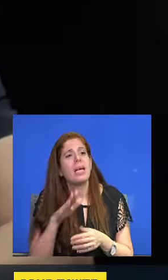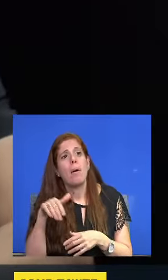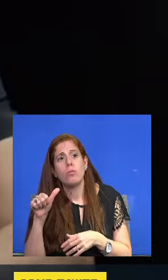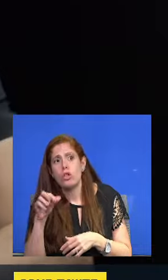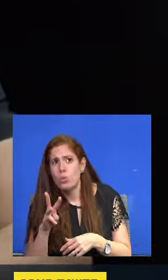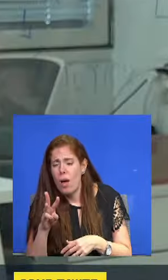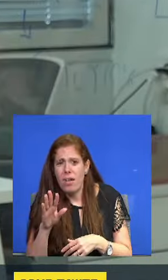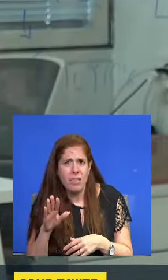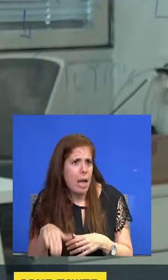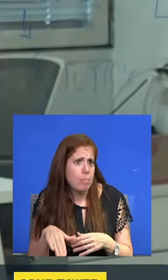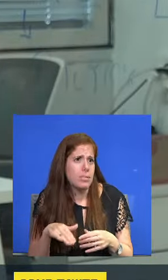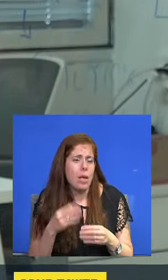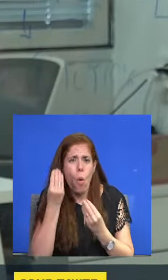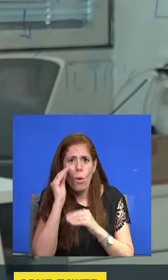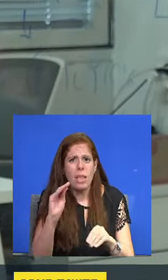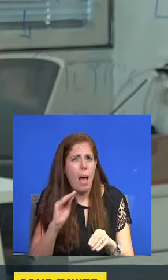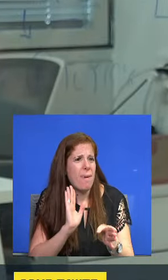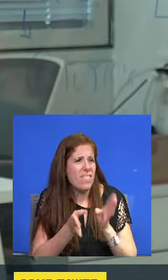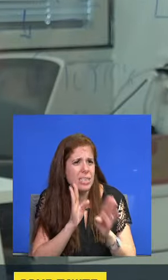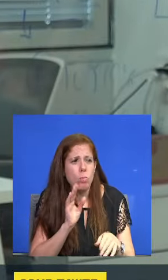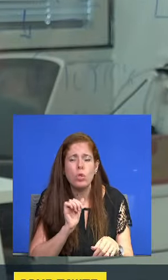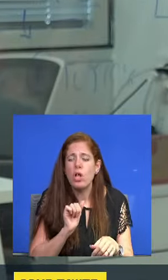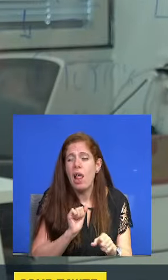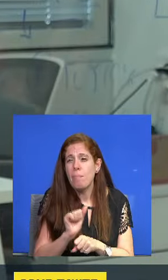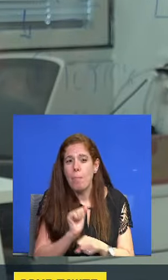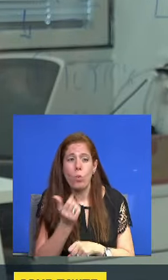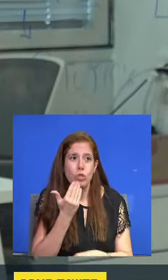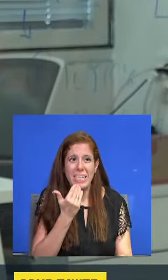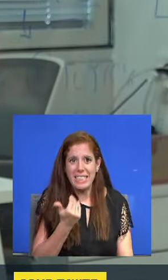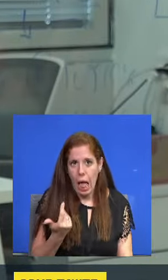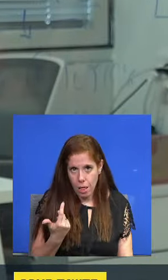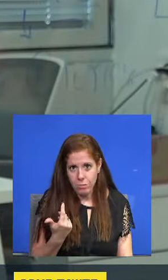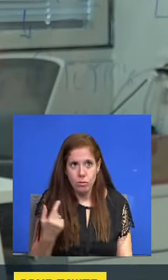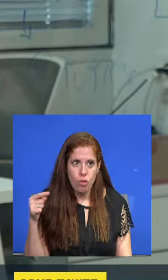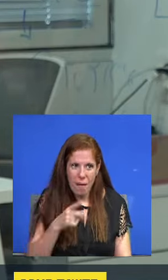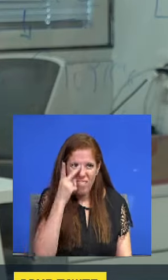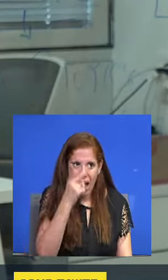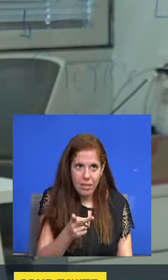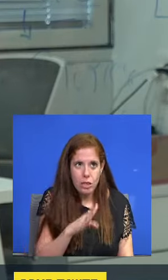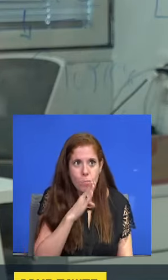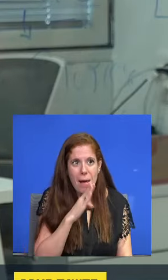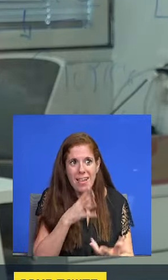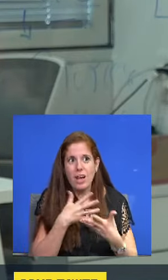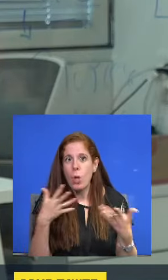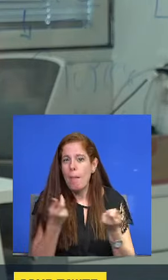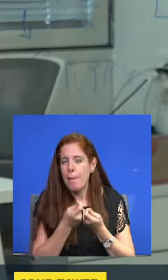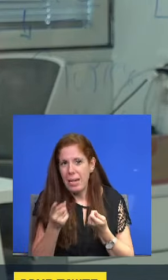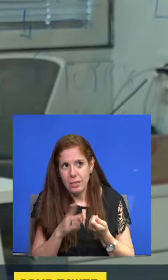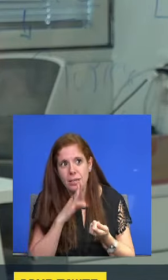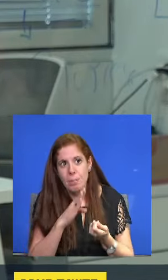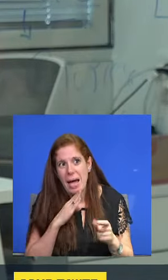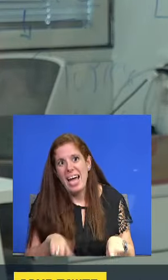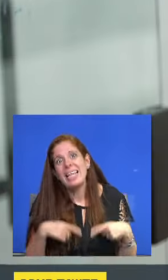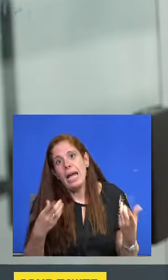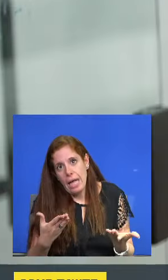הודעה בפייסבוק של התמרמרות של ישראלית כזאת, אתה יודע, שבאה וראתה איזושהי בעיה גדולה מבחינתה, זה בעיית חייה, כן,